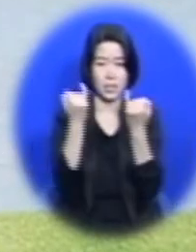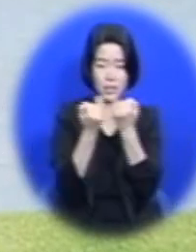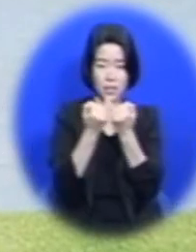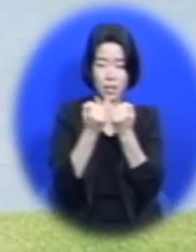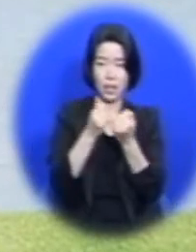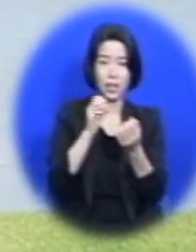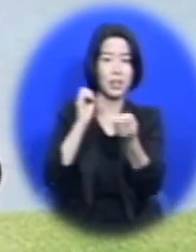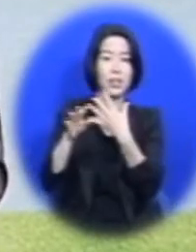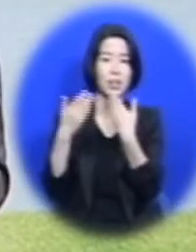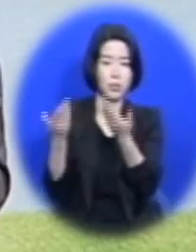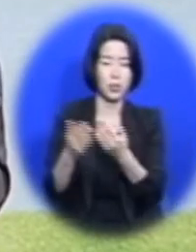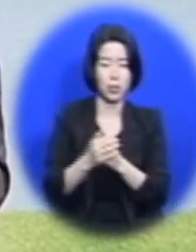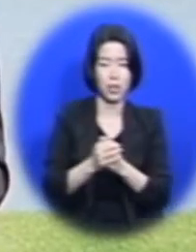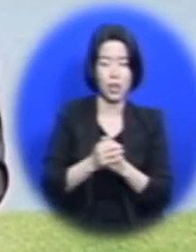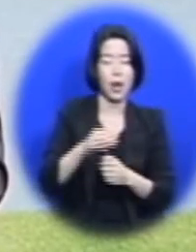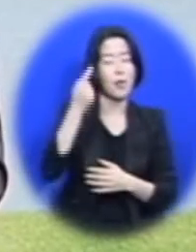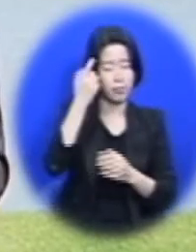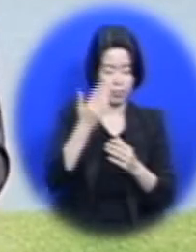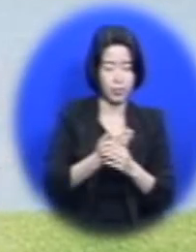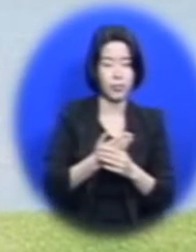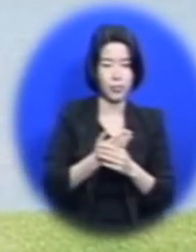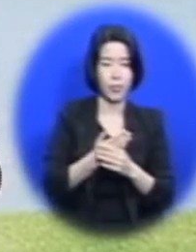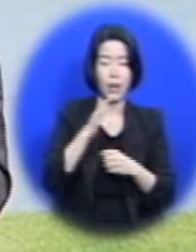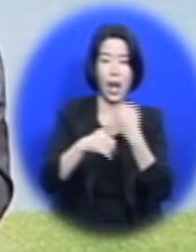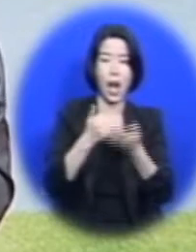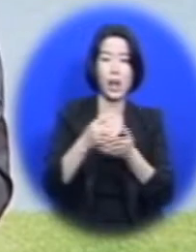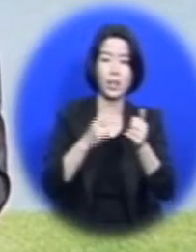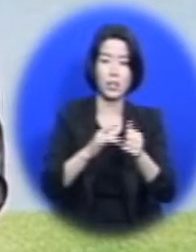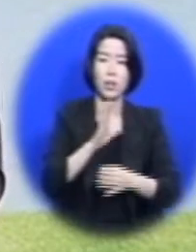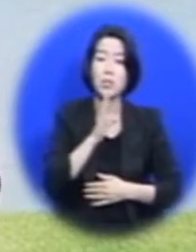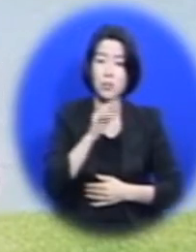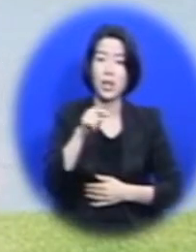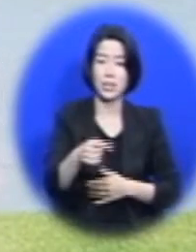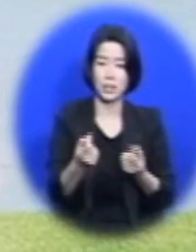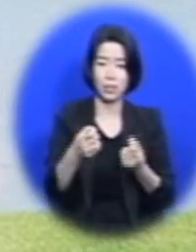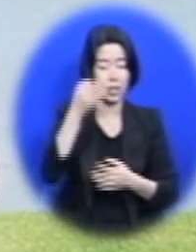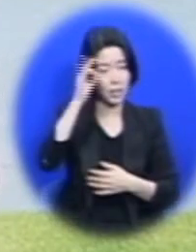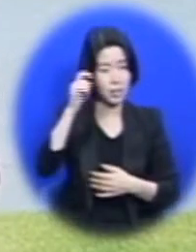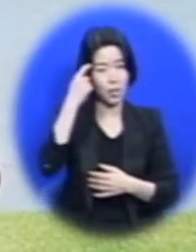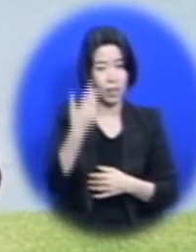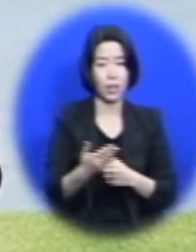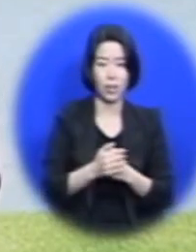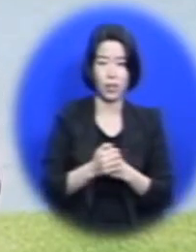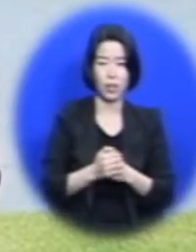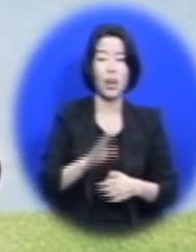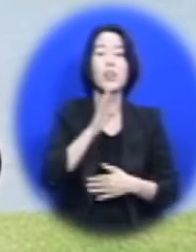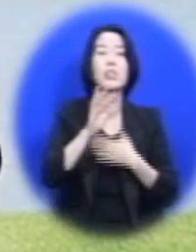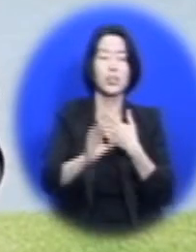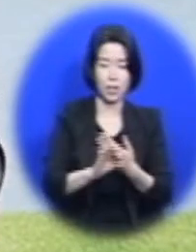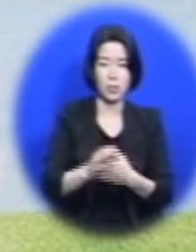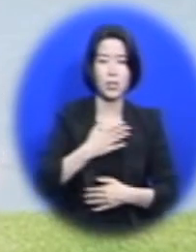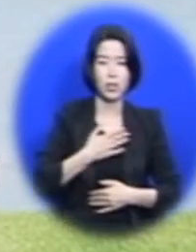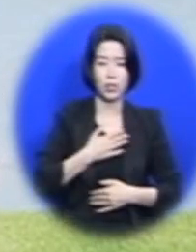합니다. 크로닌 박사님, 하나님께서 정말 그렇게 인정하실까요? 그렇다면